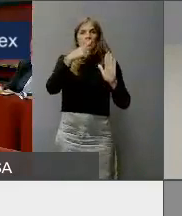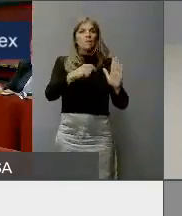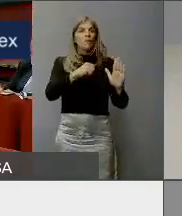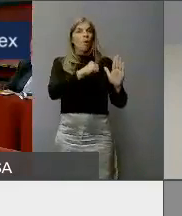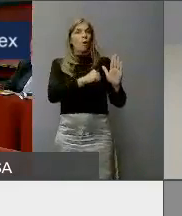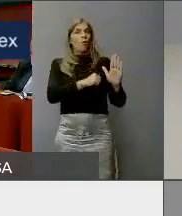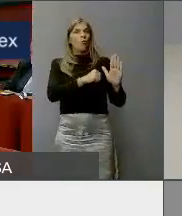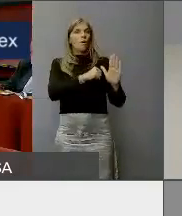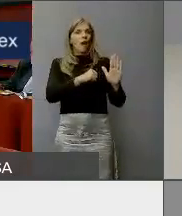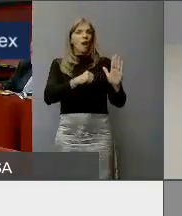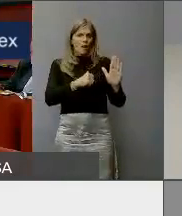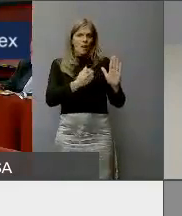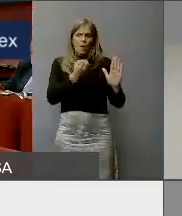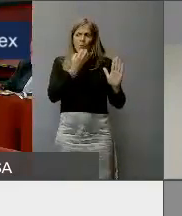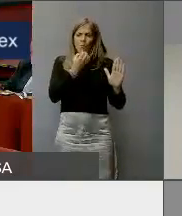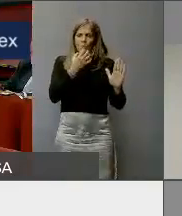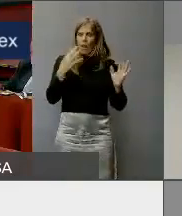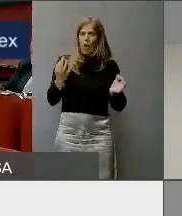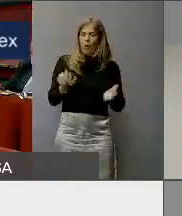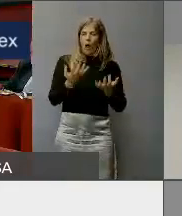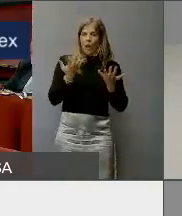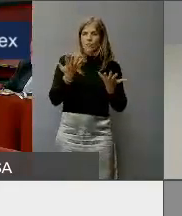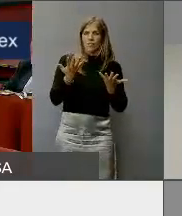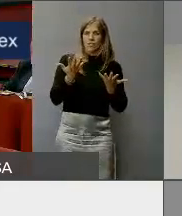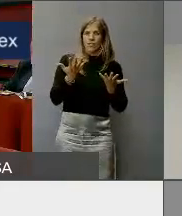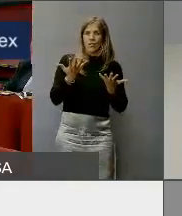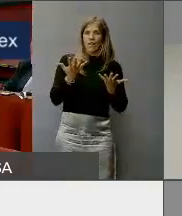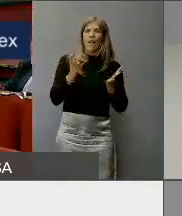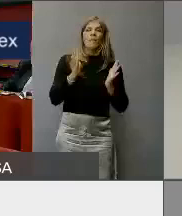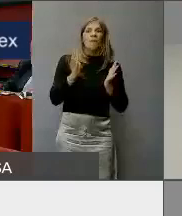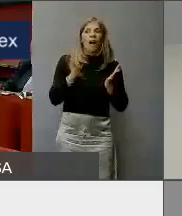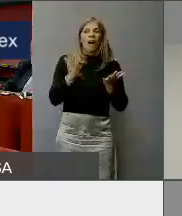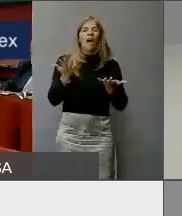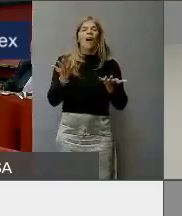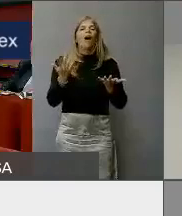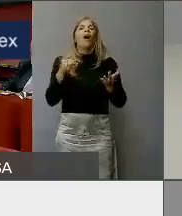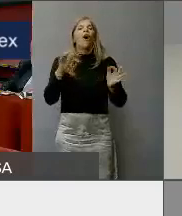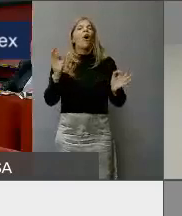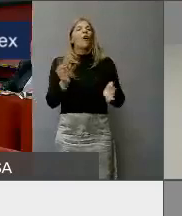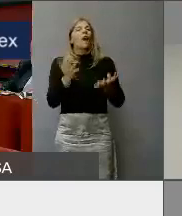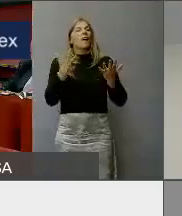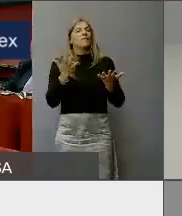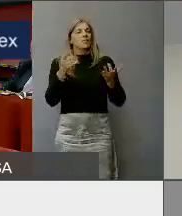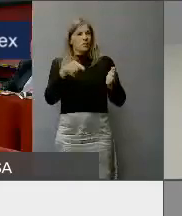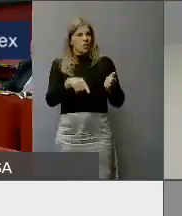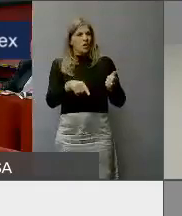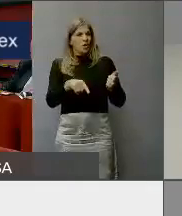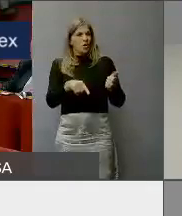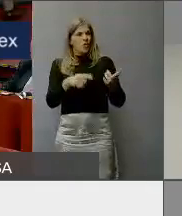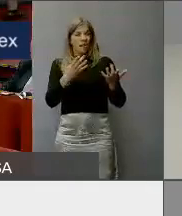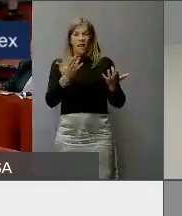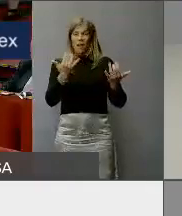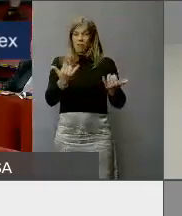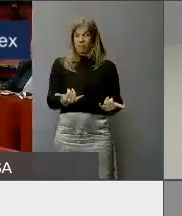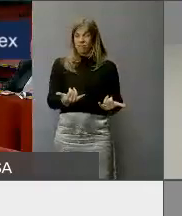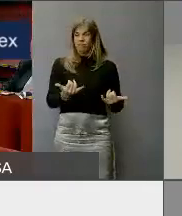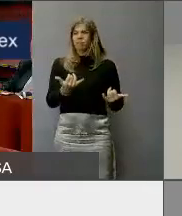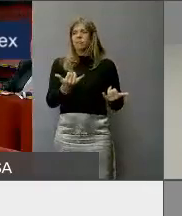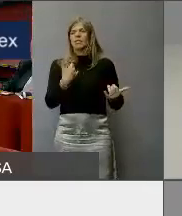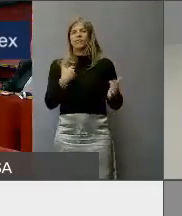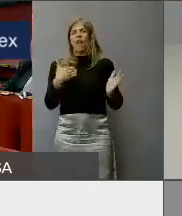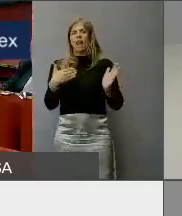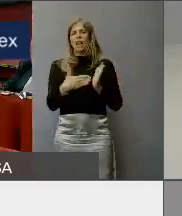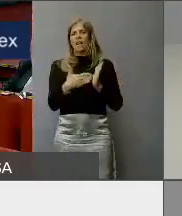comunale ha un'opportunità per crediamo però che questa opportunità oggi abbia dei forti limiti